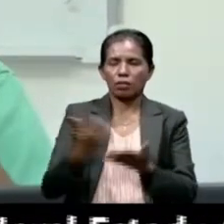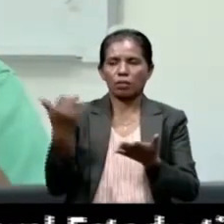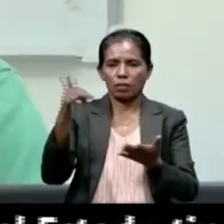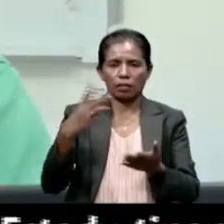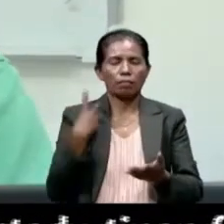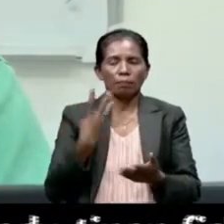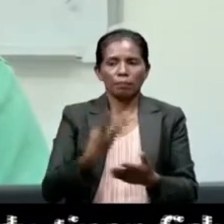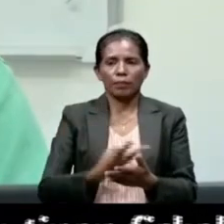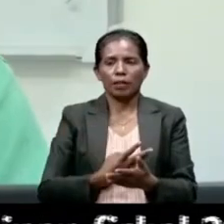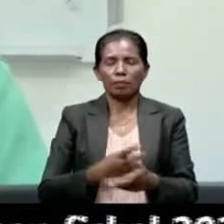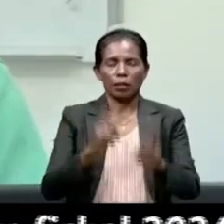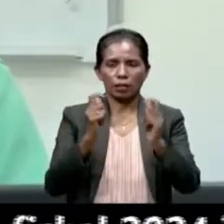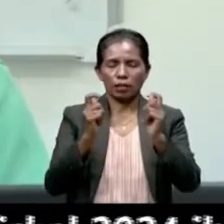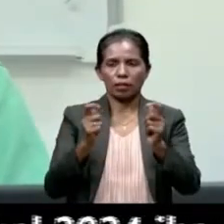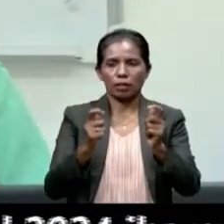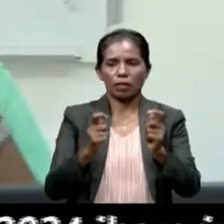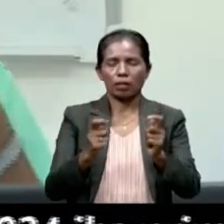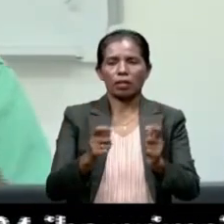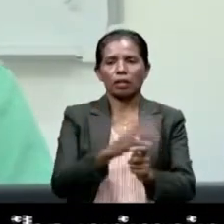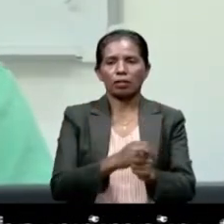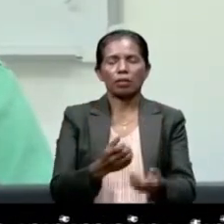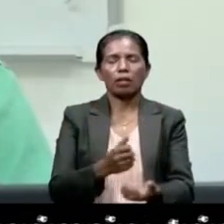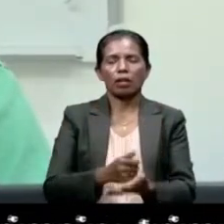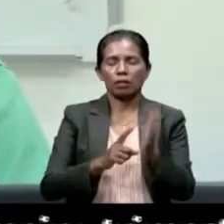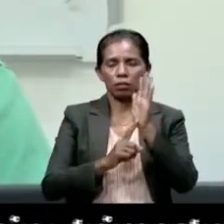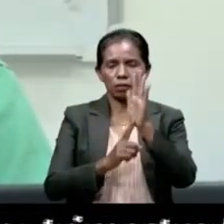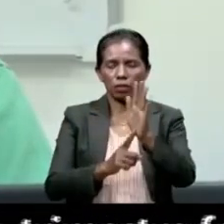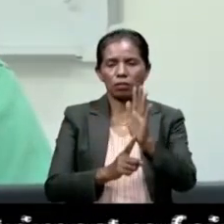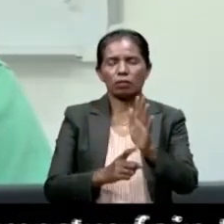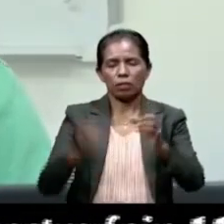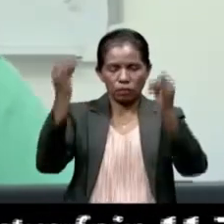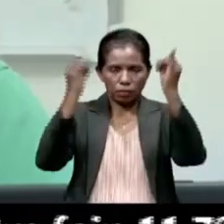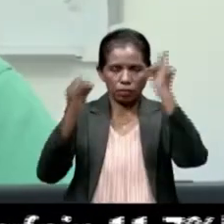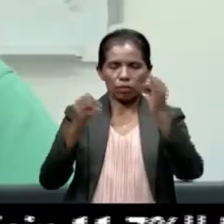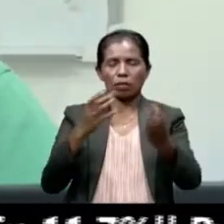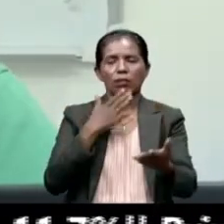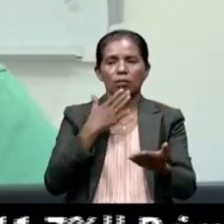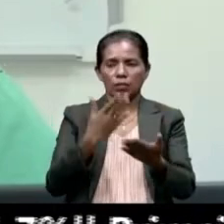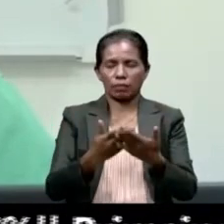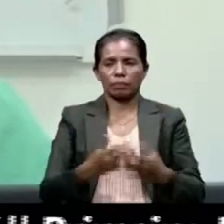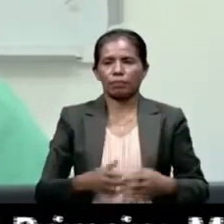ami koko atu menang sira hau informasi hau sira mais positif.